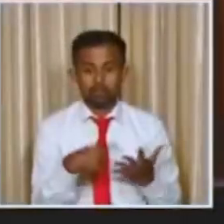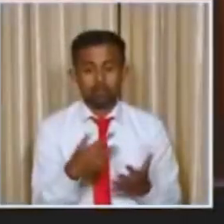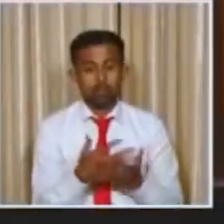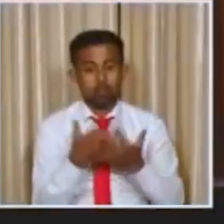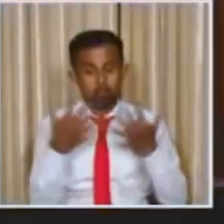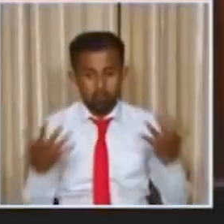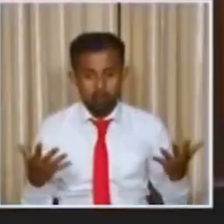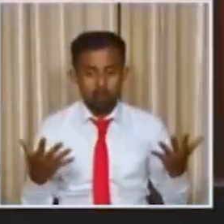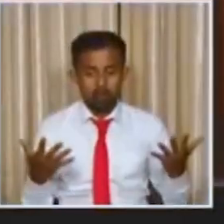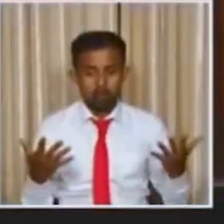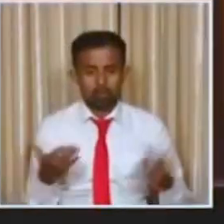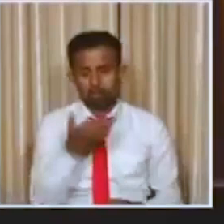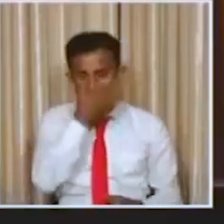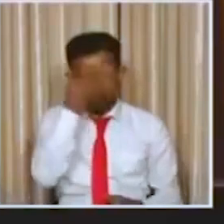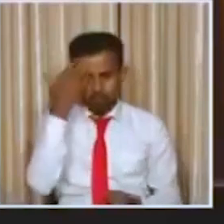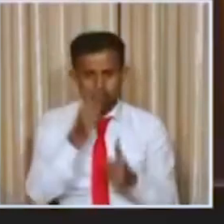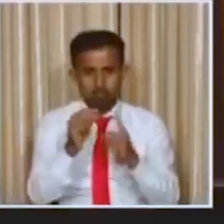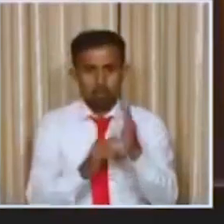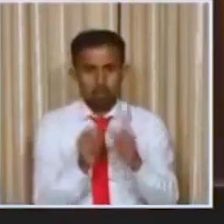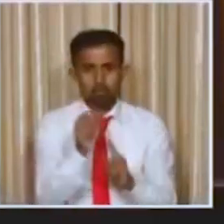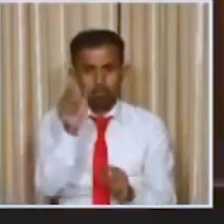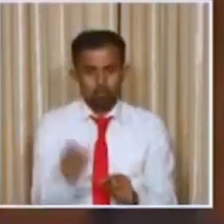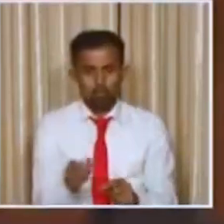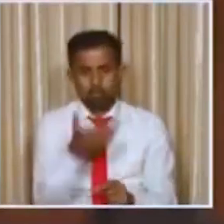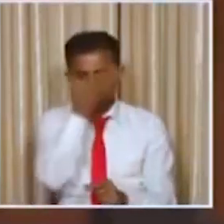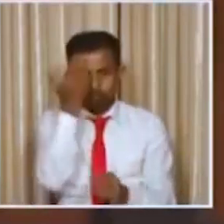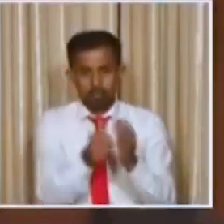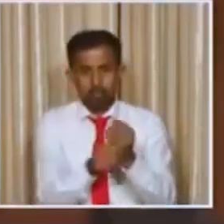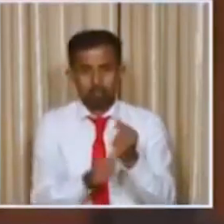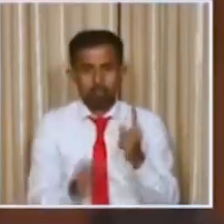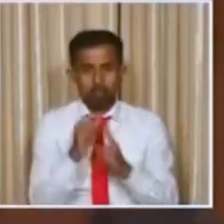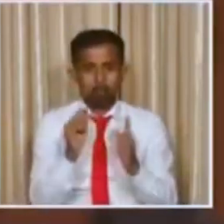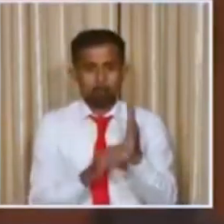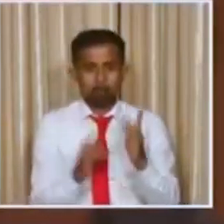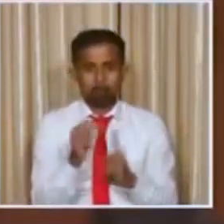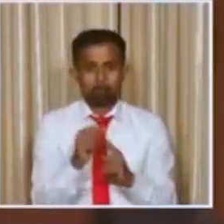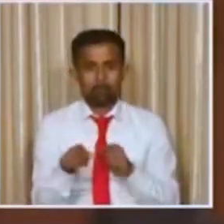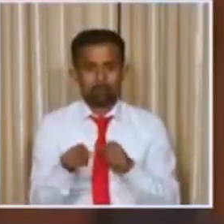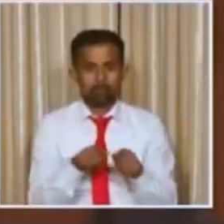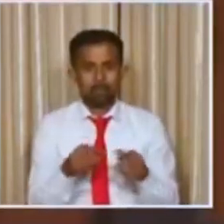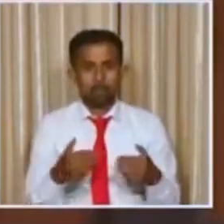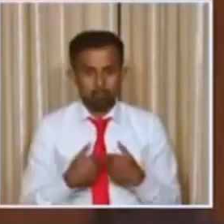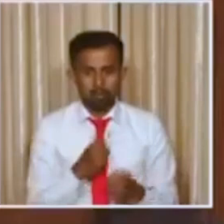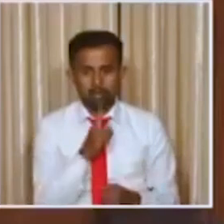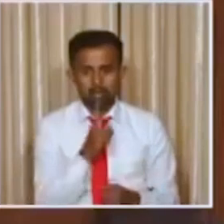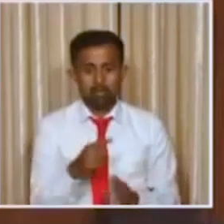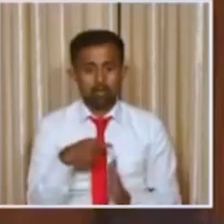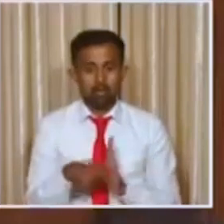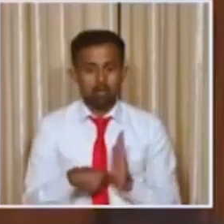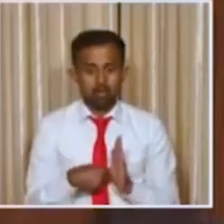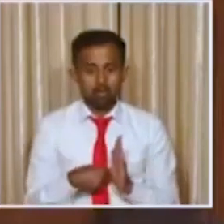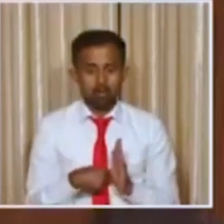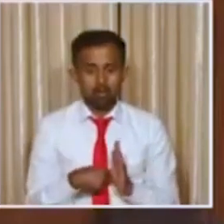மக்களை பிரதிநிதித்துவப்படுத்தும் பாராளுமன்ற உறுப்பினர் அடிப்படையிலே தற்பொழுது இந்த நாட்டிலே மிக முக்கியமாக நடந்து கொண்டிருக்கும் விடயம்,